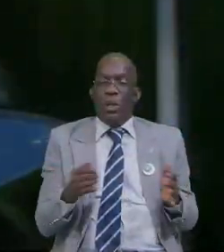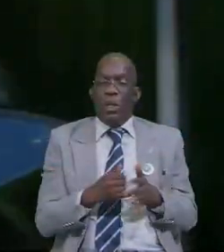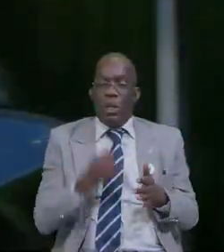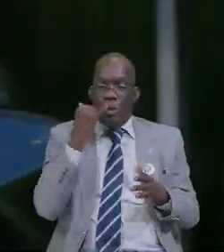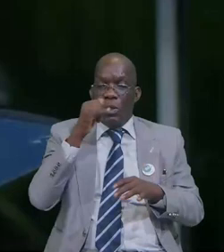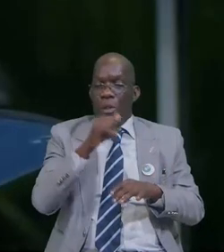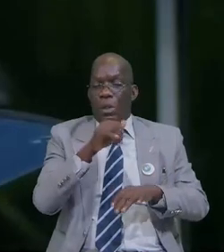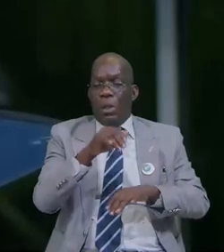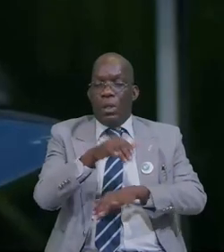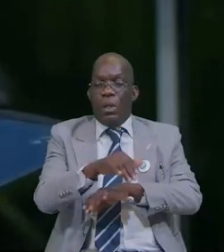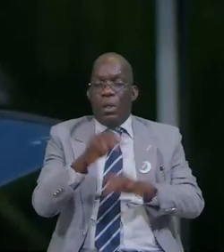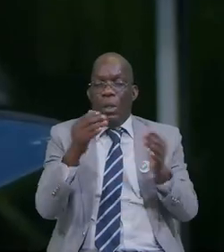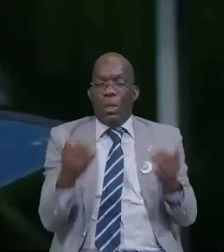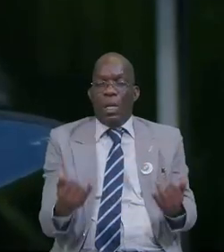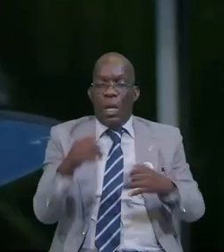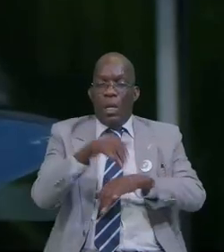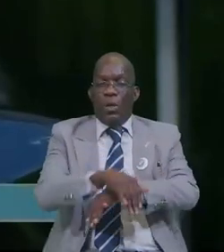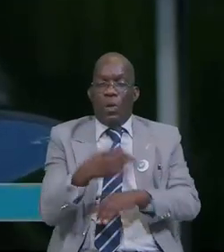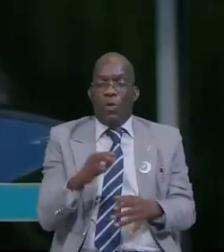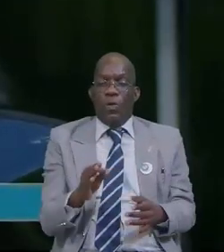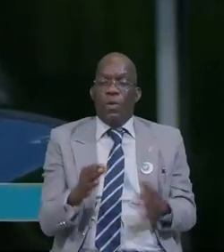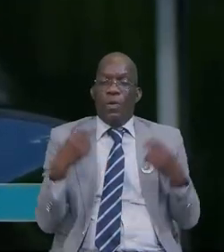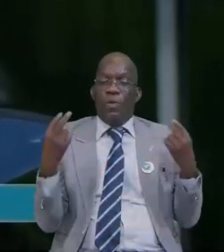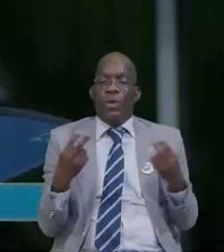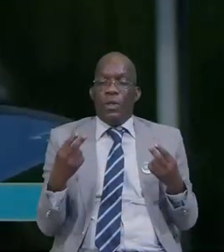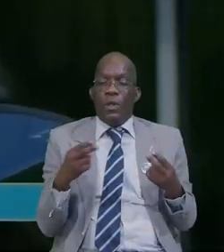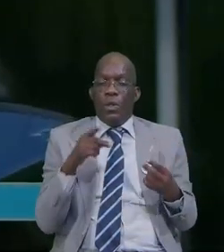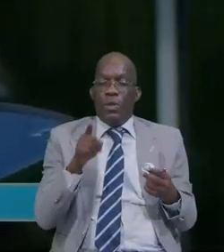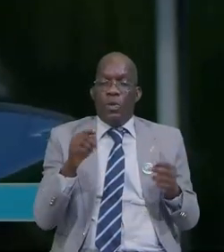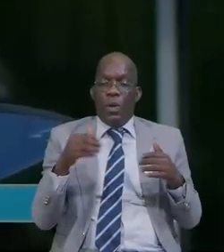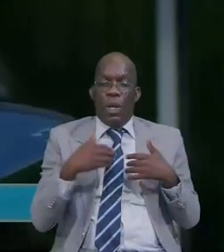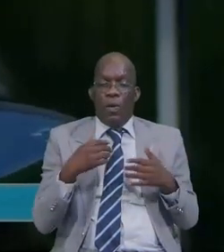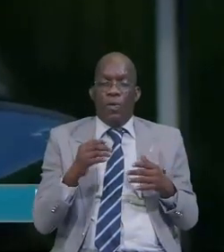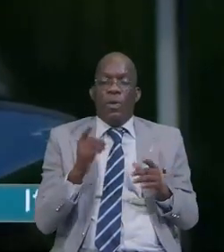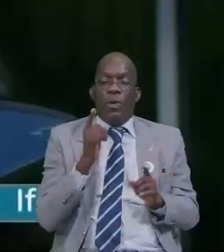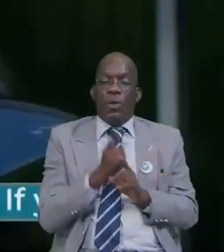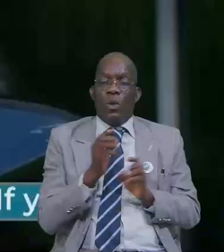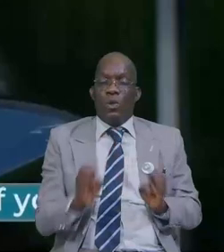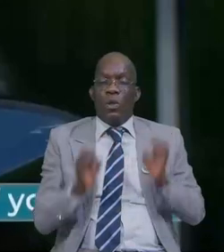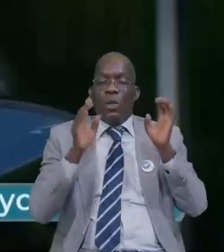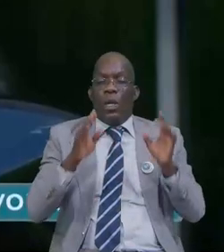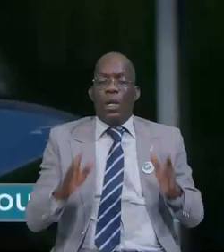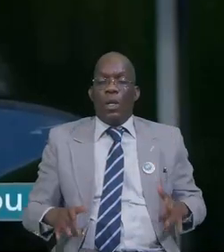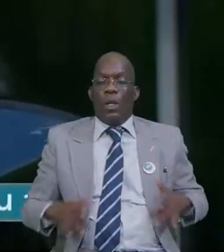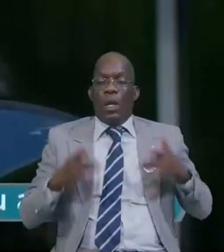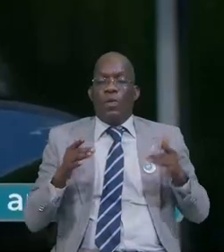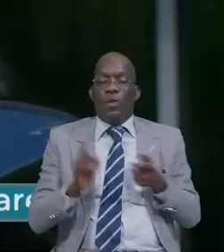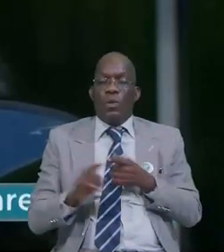soir? Si vous nous suivez en ligne, vous avez donné votre vie à Christ ce soir, il y a un lien là.